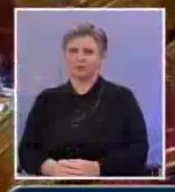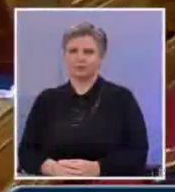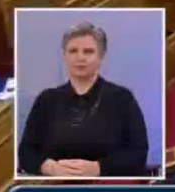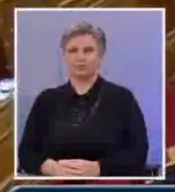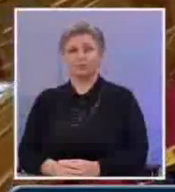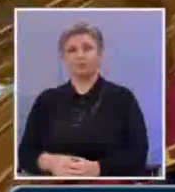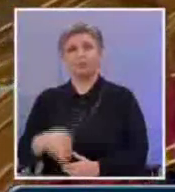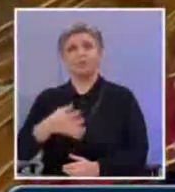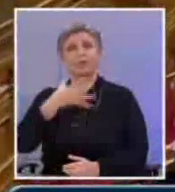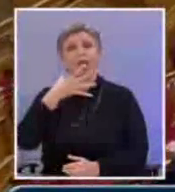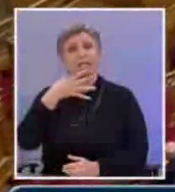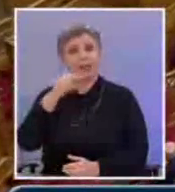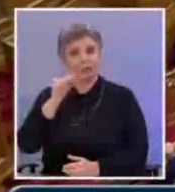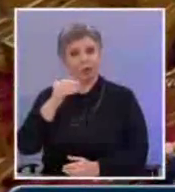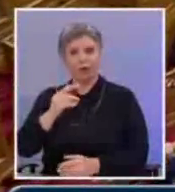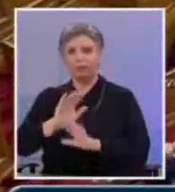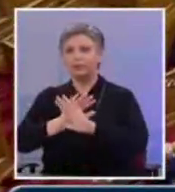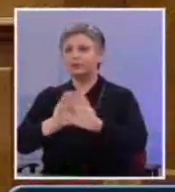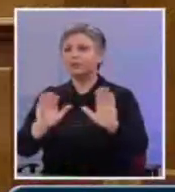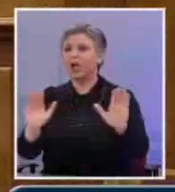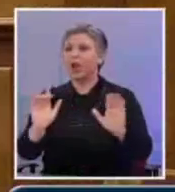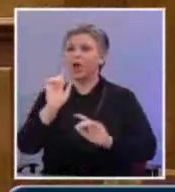Σας καλώ λοιπόν, κυρίες και κύριοι συνάδελφοι,